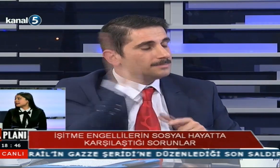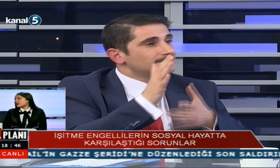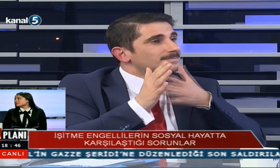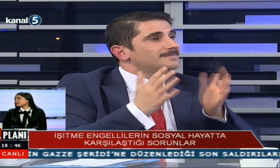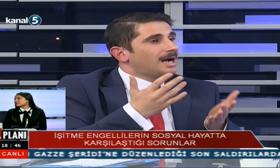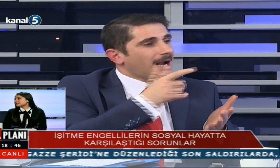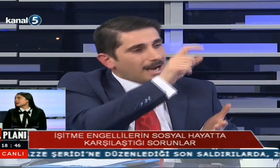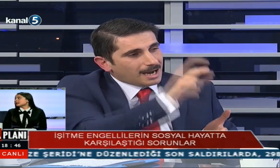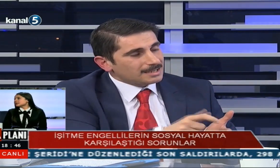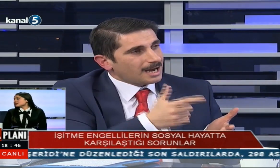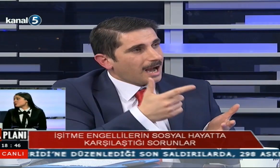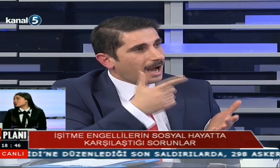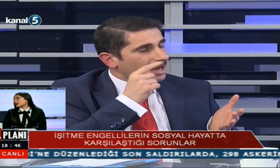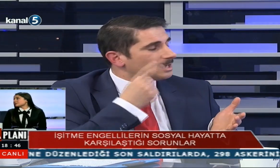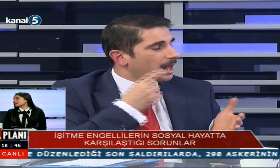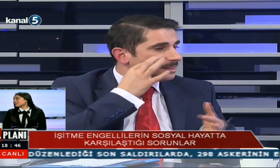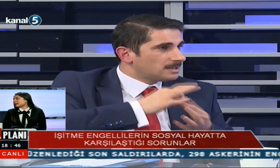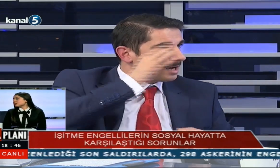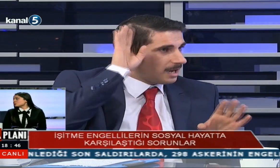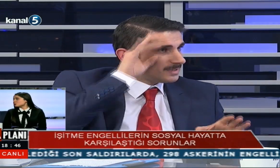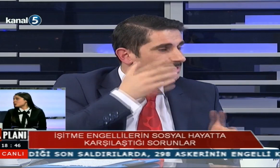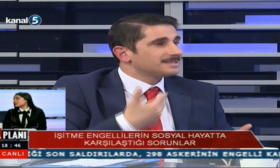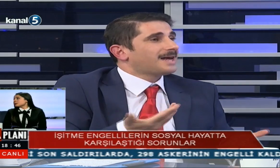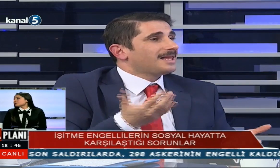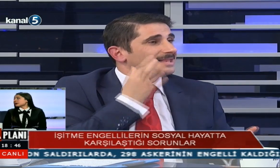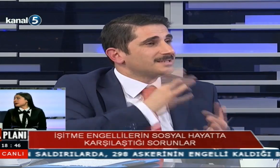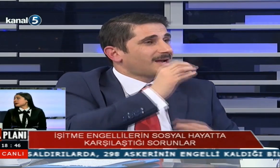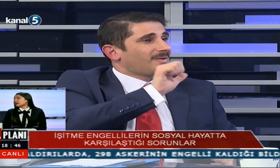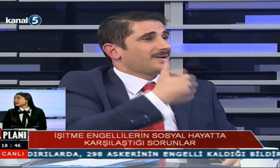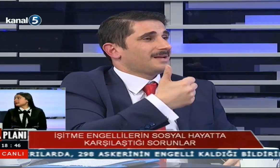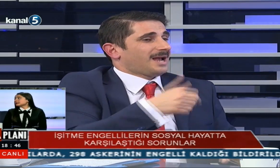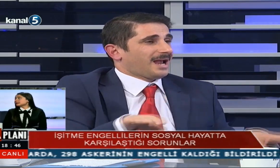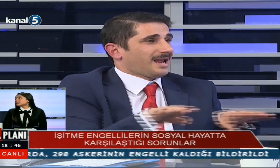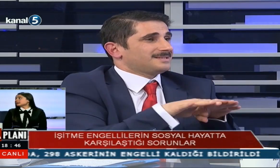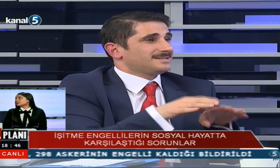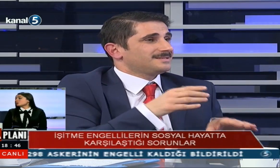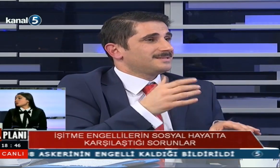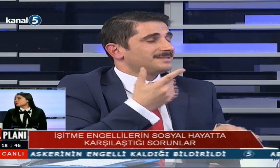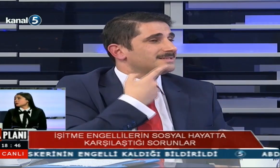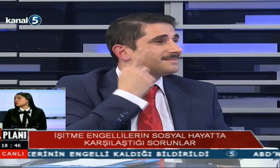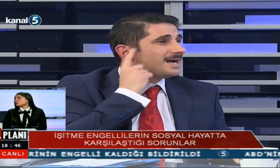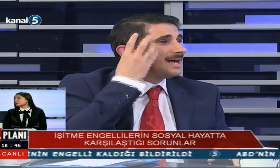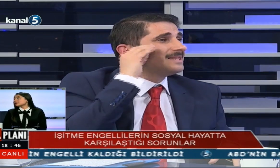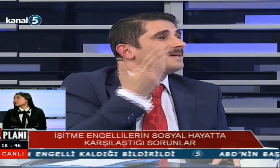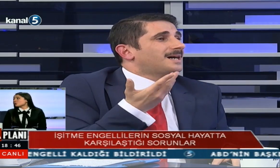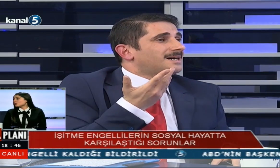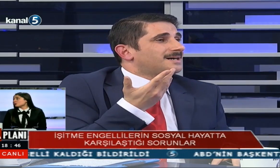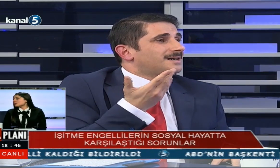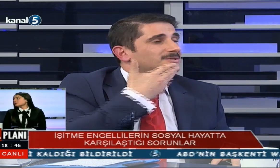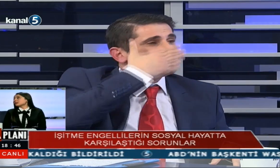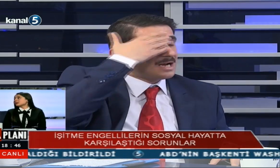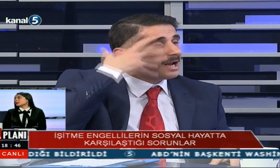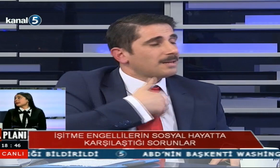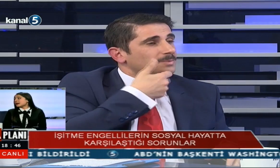de yardımlarımız istiyoruz, yardımları bekliyoruz. Yani çok özür dileyerek söylüyorum